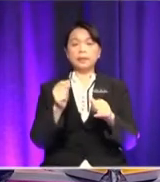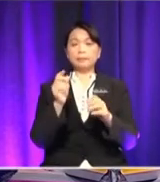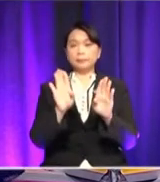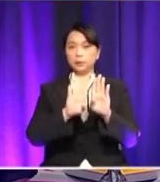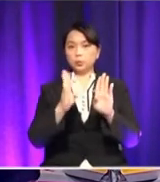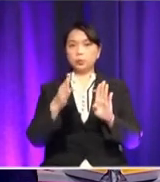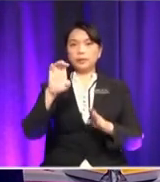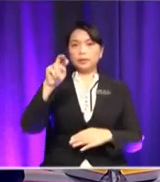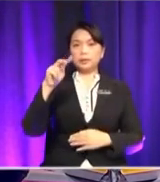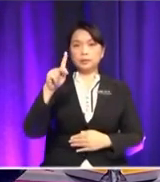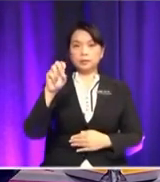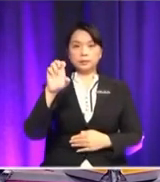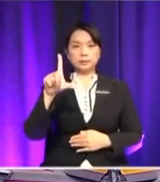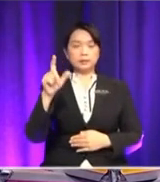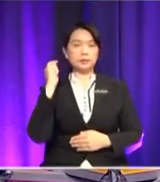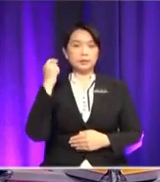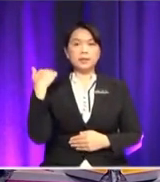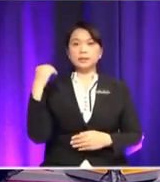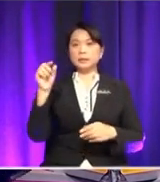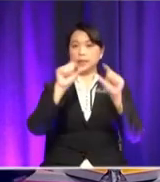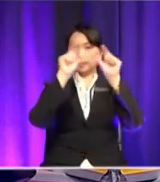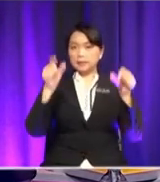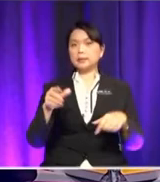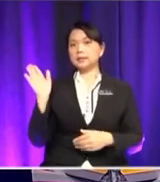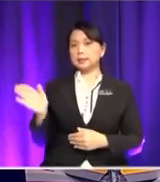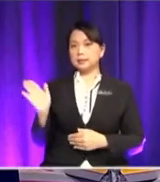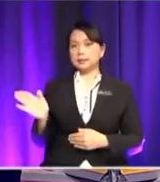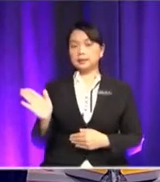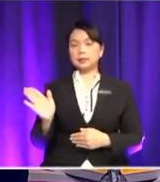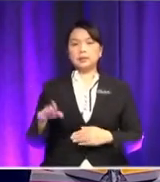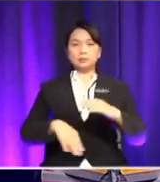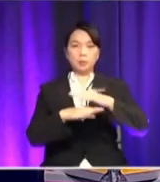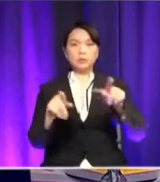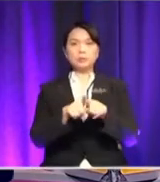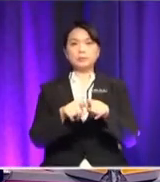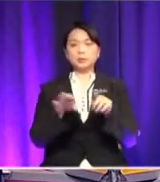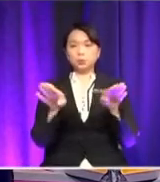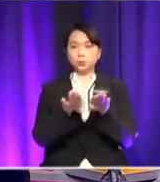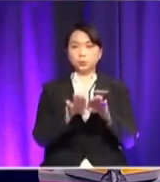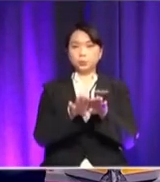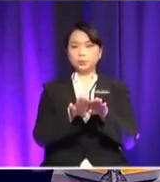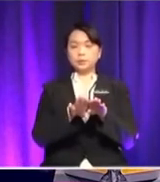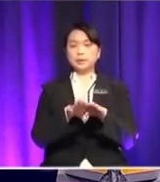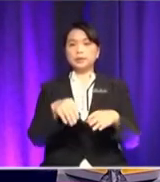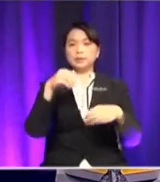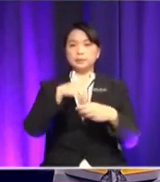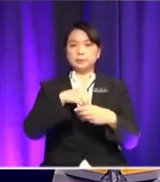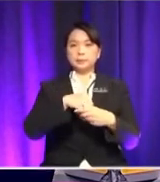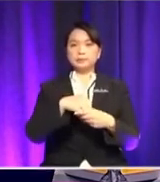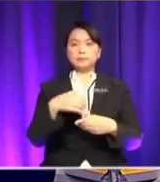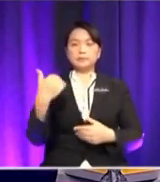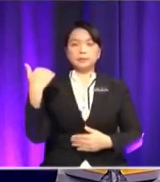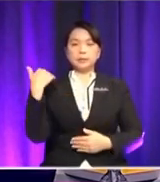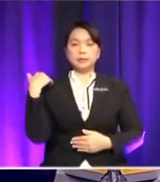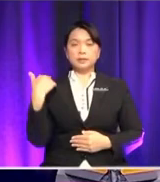mesin ke larang kencani dekat bahwa ditutup jelang aja lantai aja tapi suka dalam Nikita isikan dengan